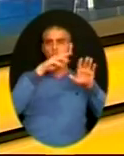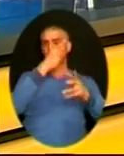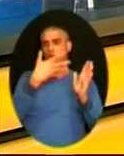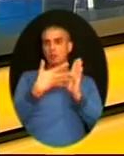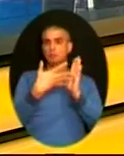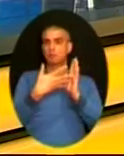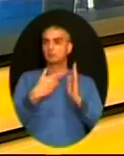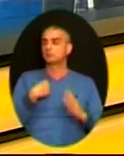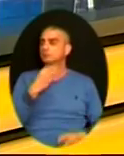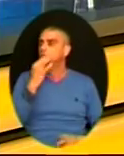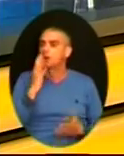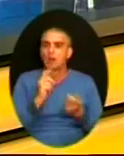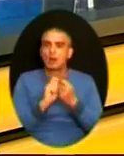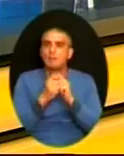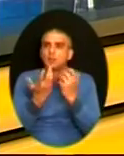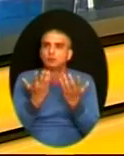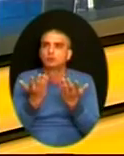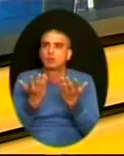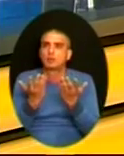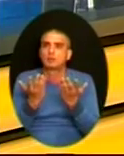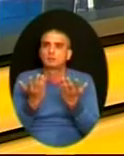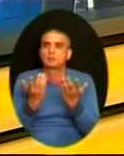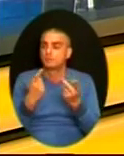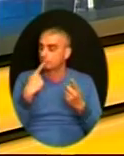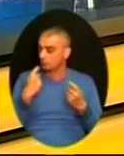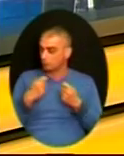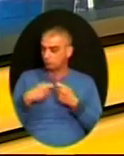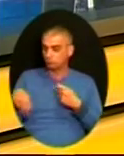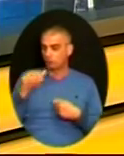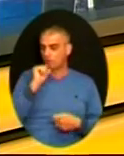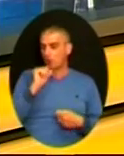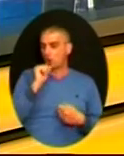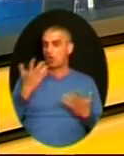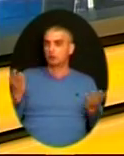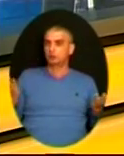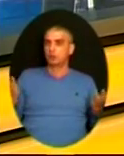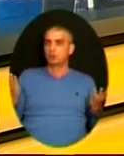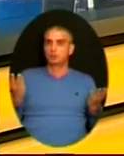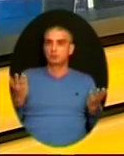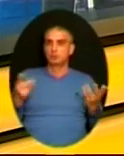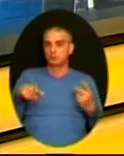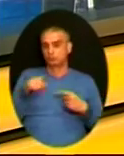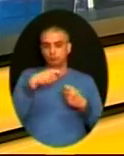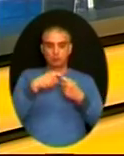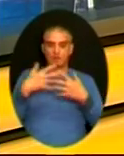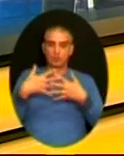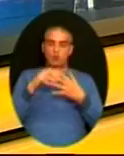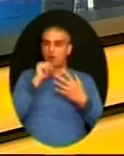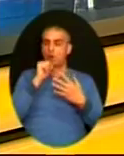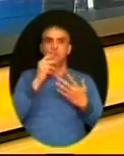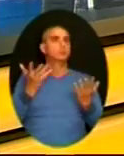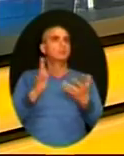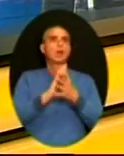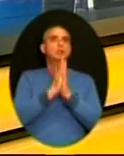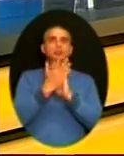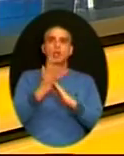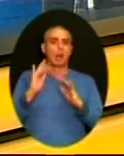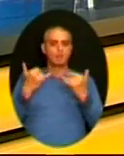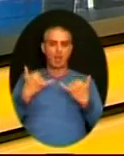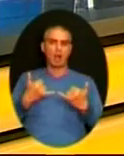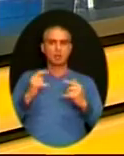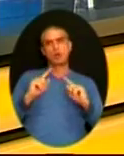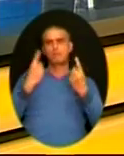נשתנה, בחקירה. אני שואל מה נשתנה? השקלה לא רוצה, המשותפות לא רוצות. מה נשתנה? מה נשתנה? מדוע